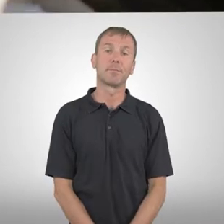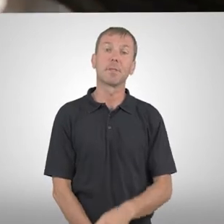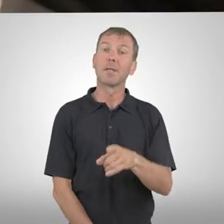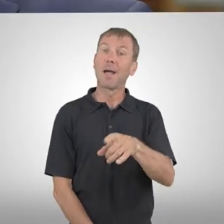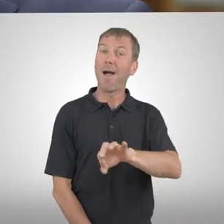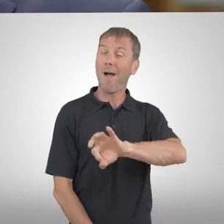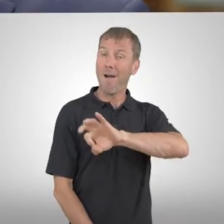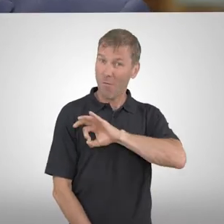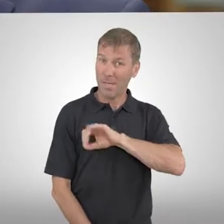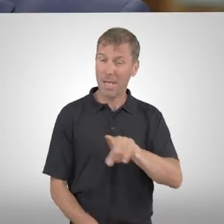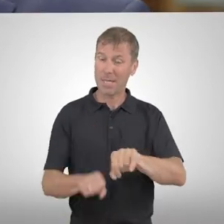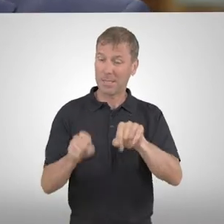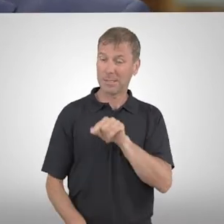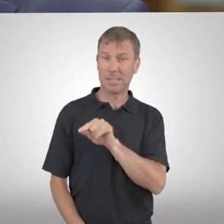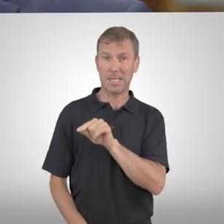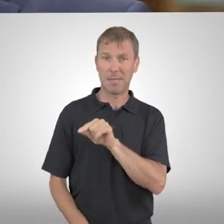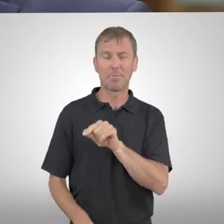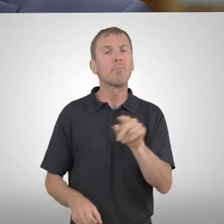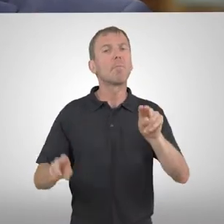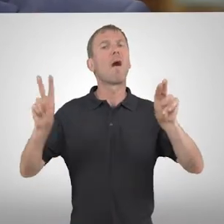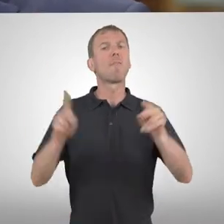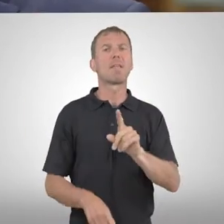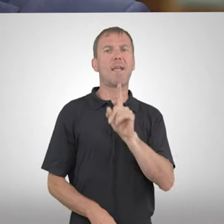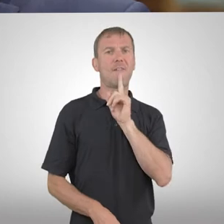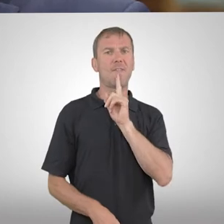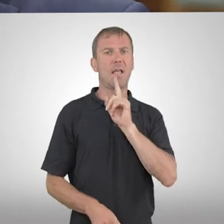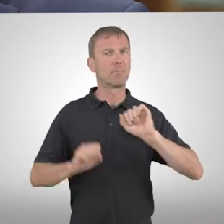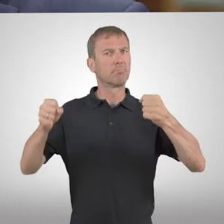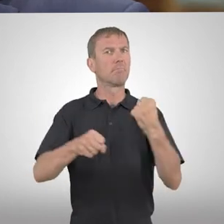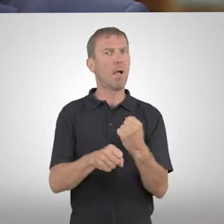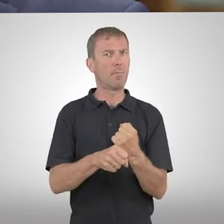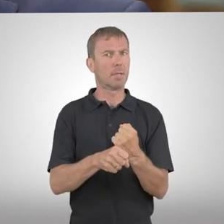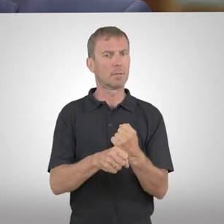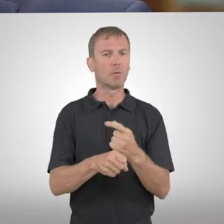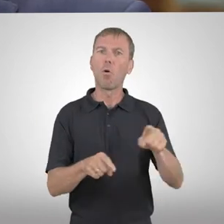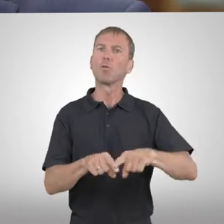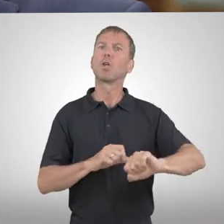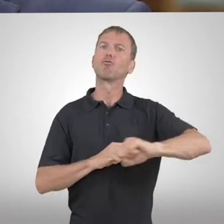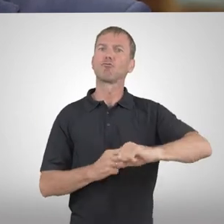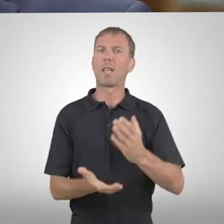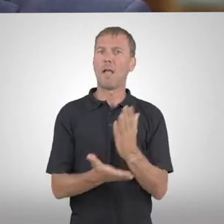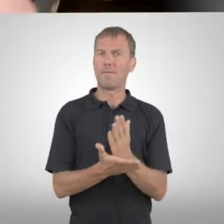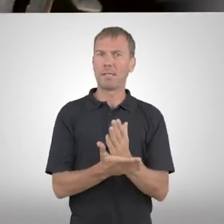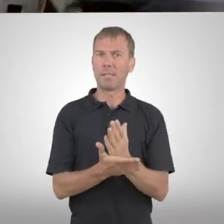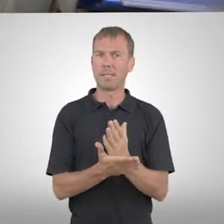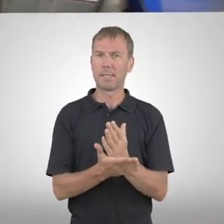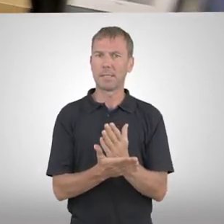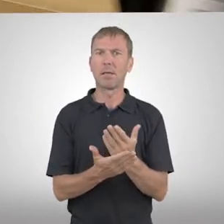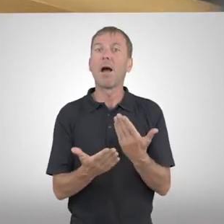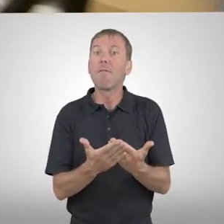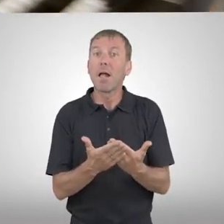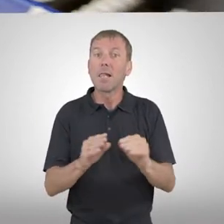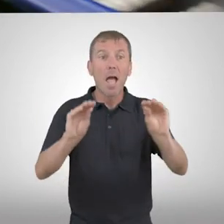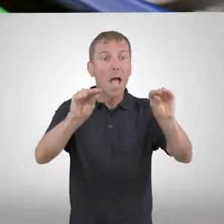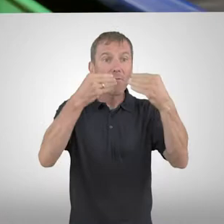Die Vorteile des Systems liegen darin, dass man weniger Fehler bei der Arbeit machen kann und dass die Arbeit schneller von der Hand geht, weil ich immer